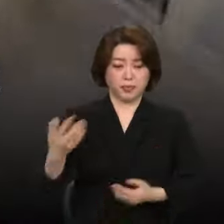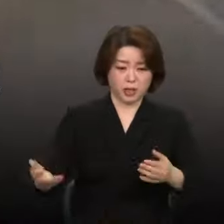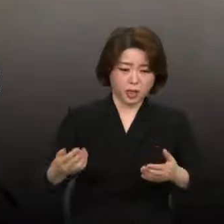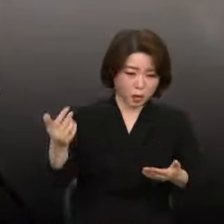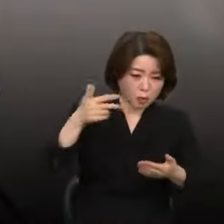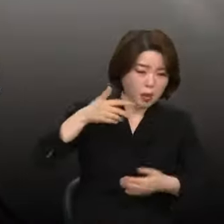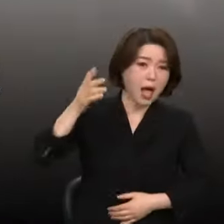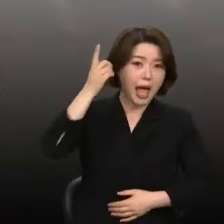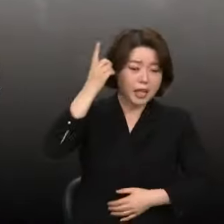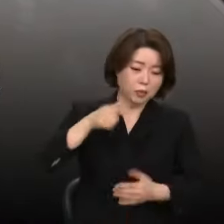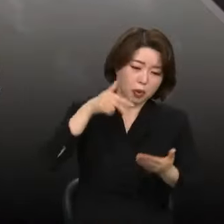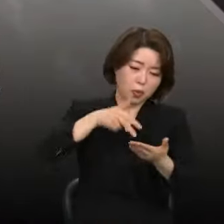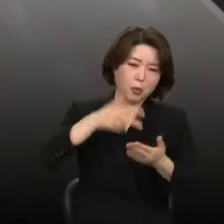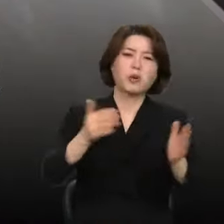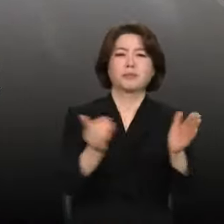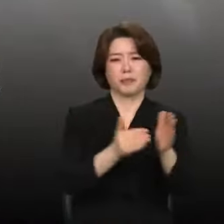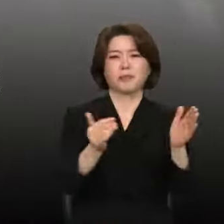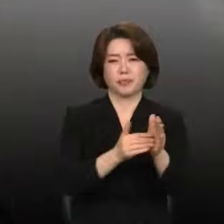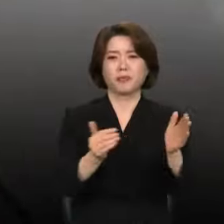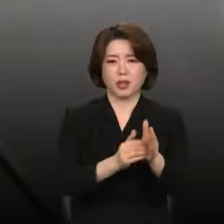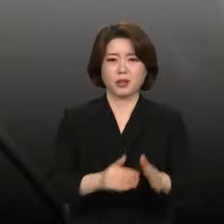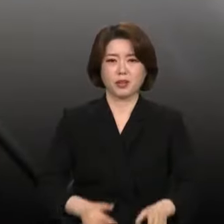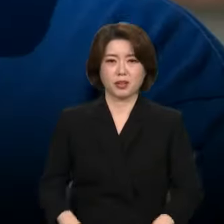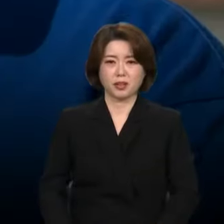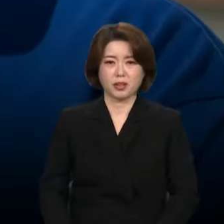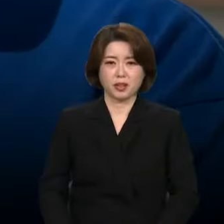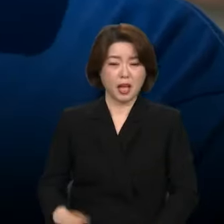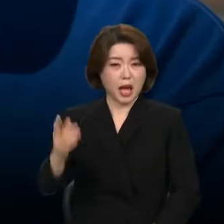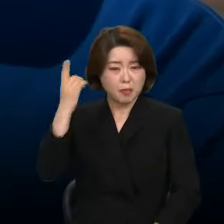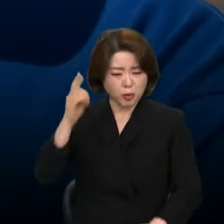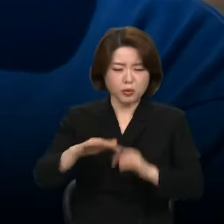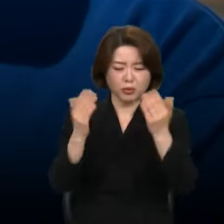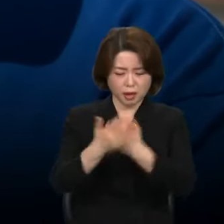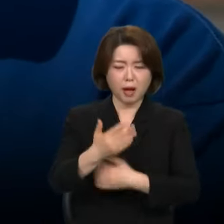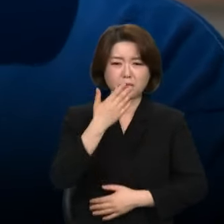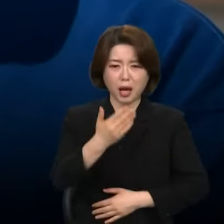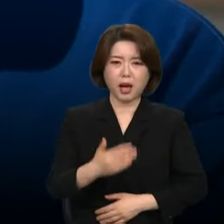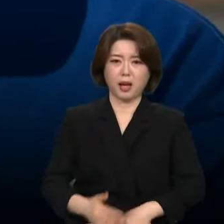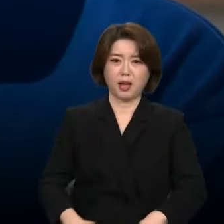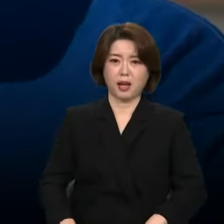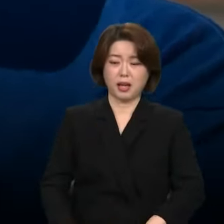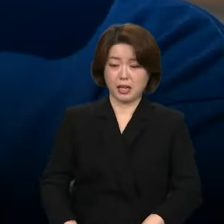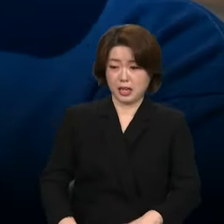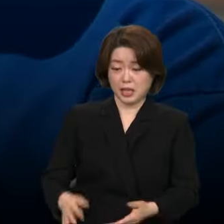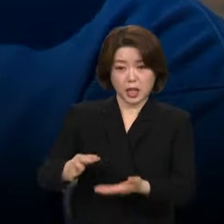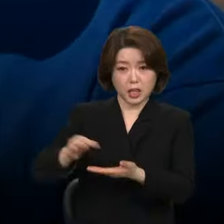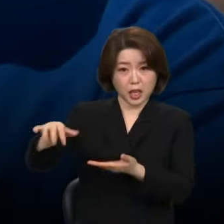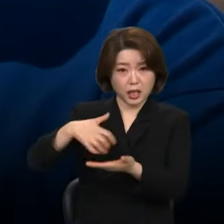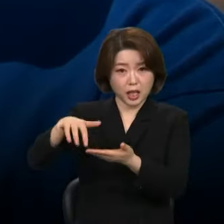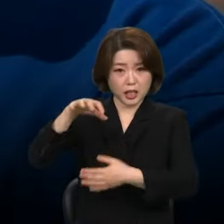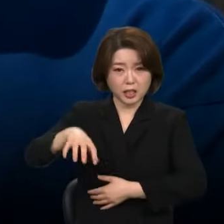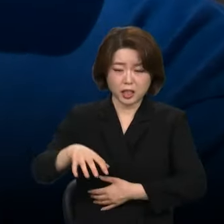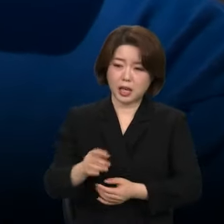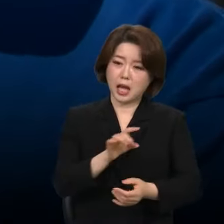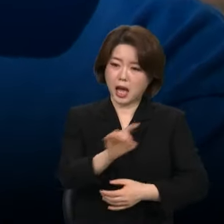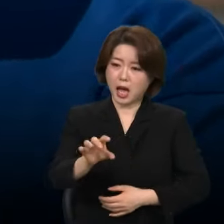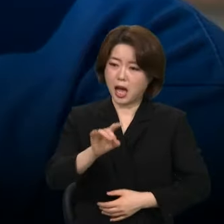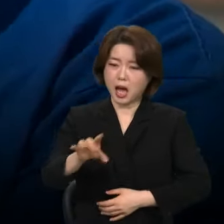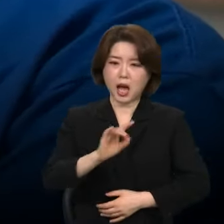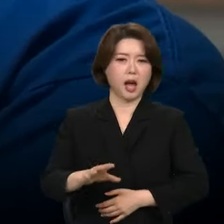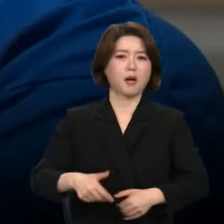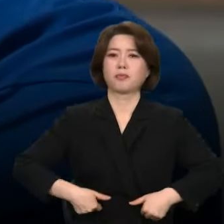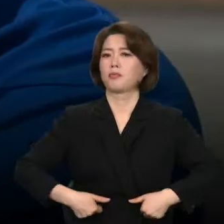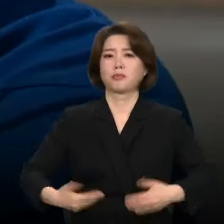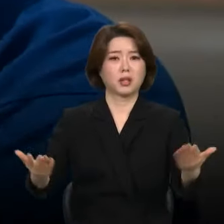휴대폰으로 바코드를 찍은 상태였다고 말합니다. Everything is done off the phone. So when we get to the register, we're